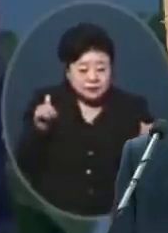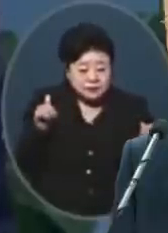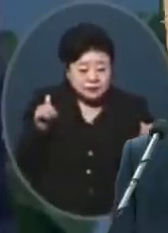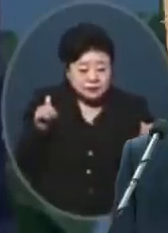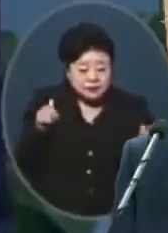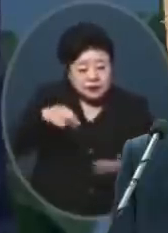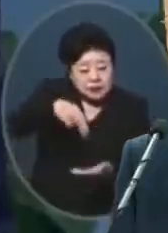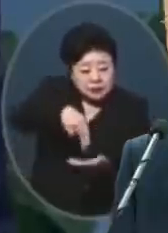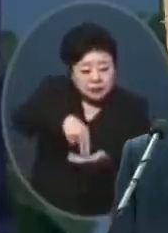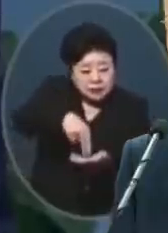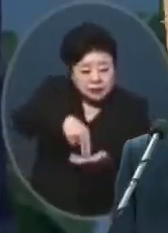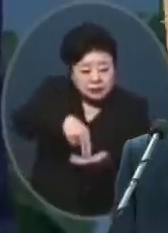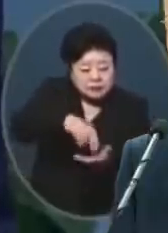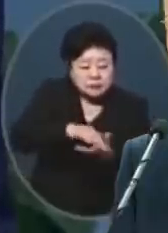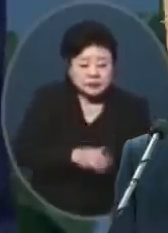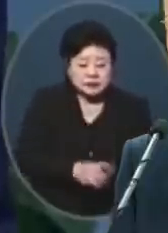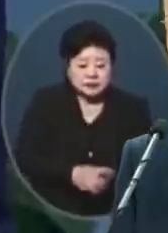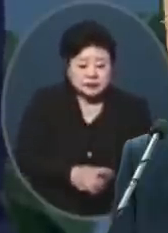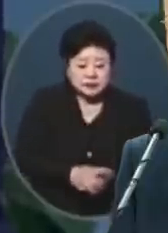일어나더니만